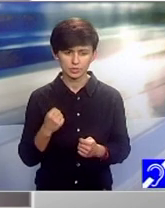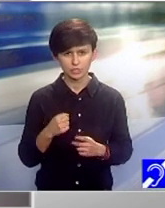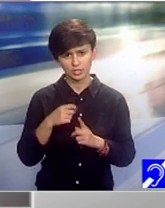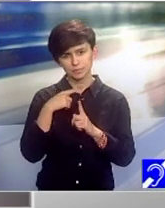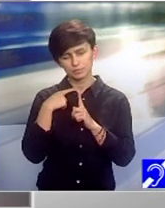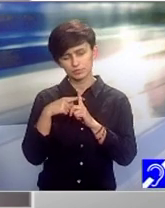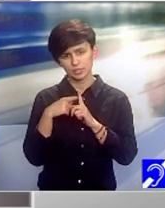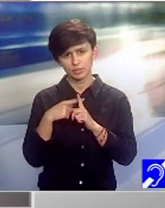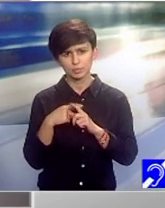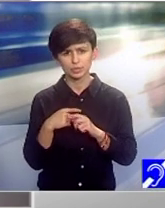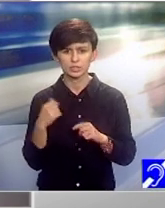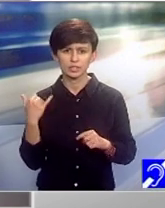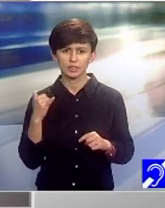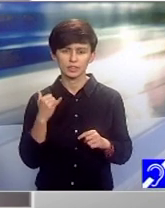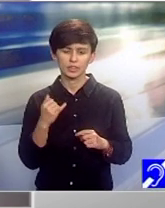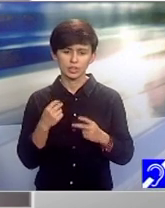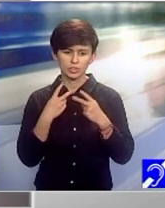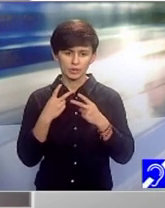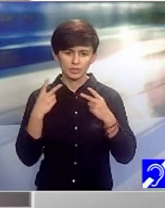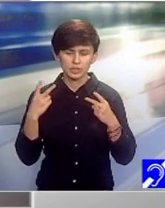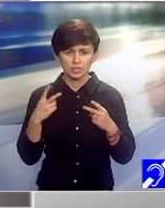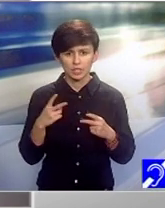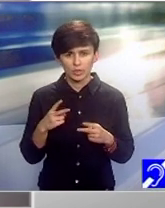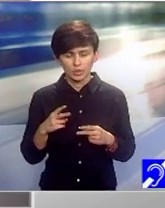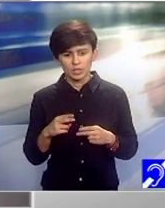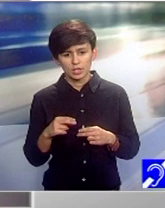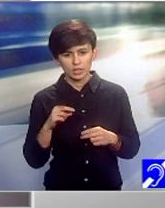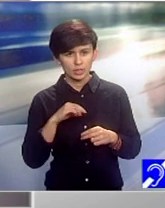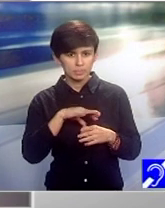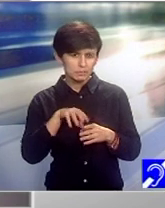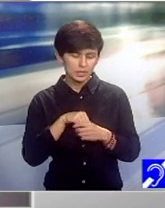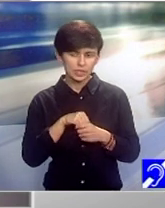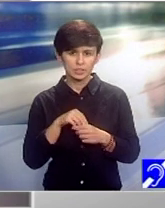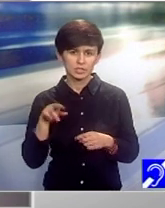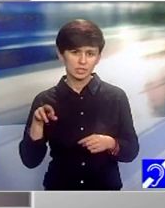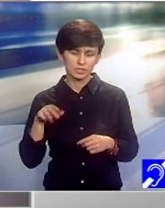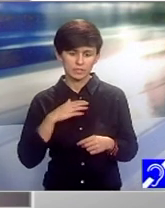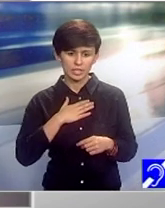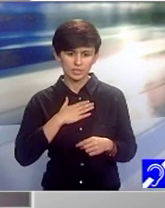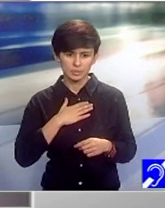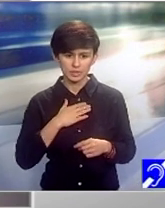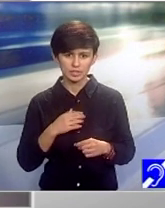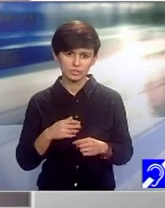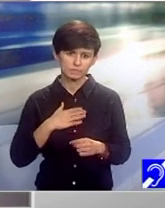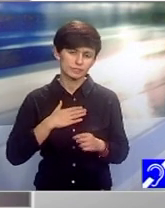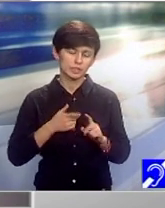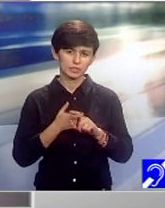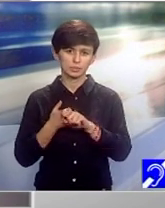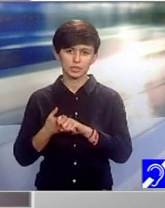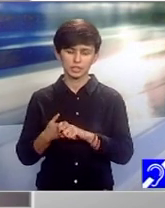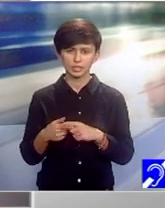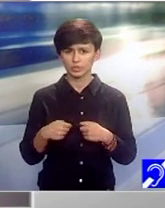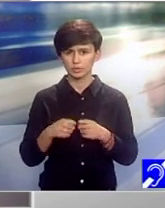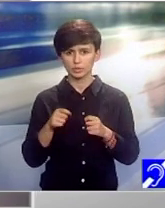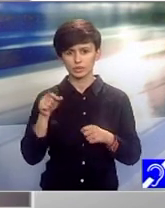asta, veneau și mă vizitau părinții și frații mei de fiecare dată când aveau ocazia și păstram legătura cu toți